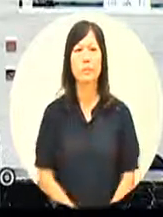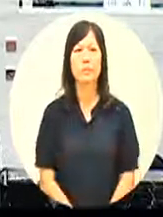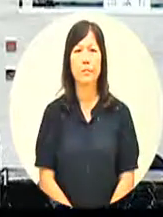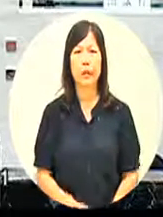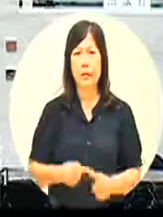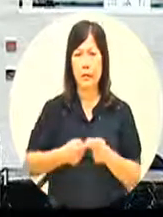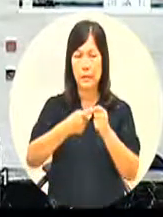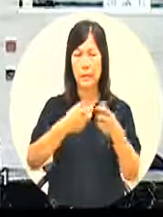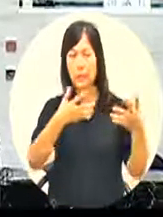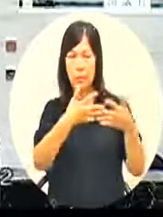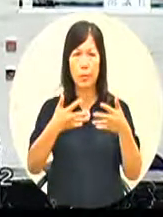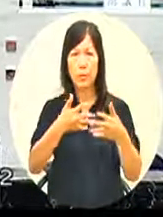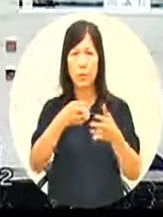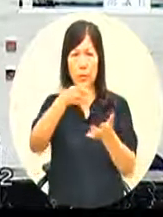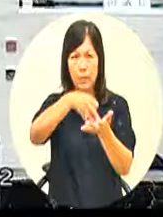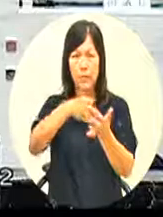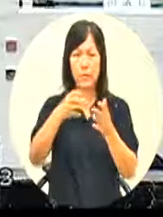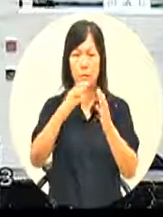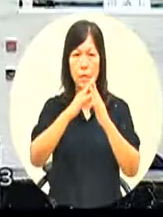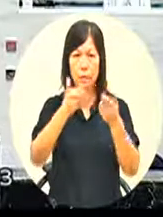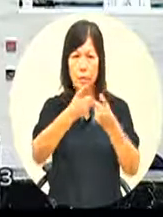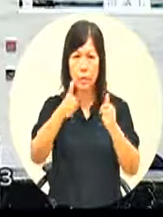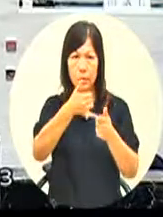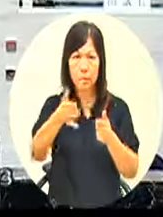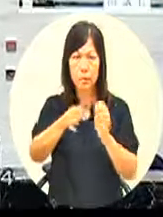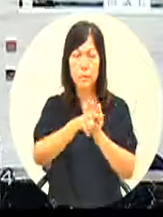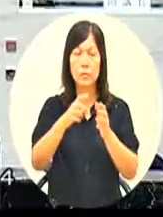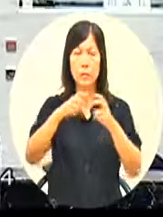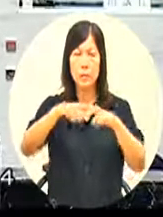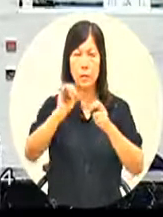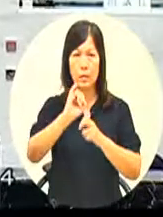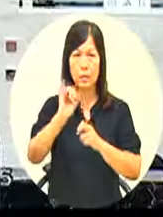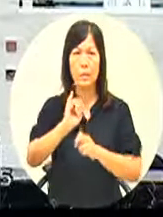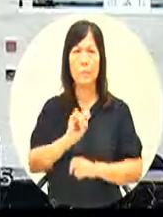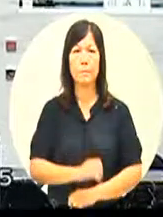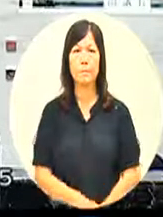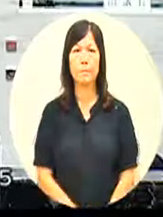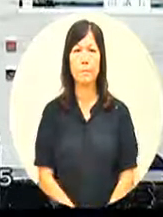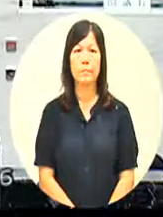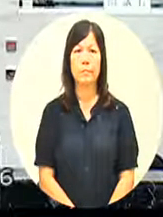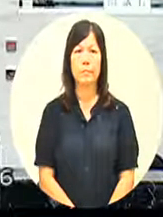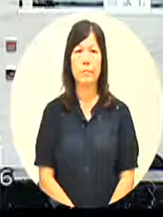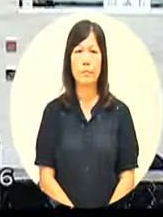第一位质询，登记质询的议员是李乔如议员，